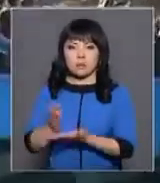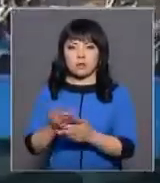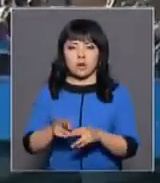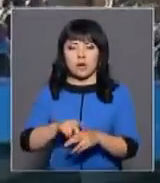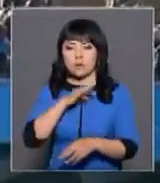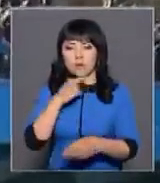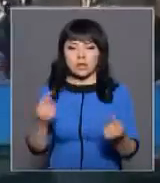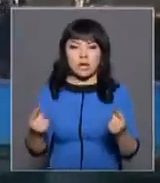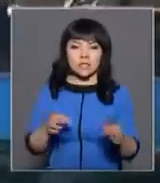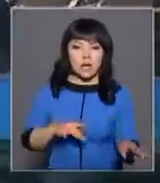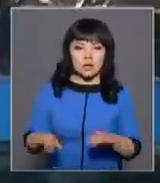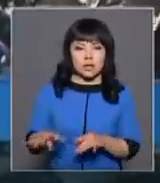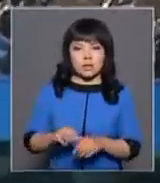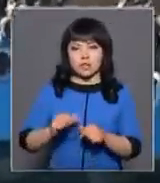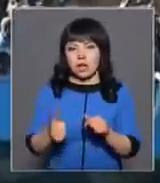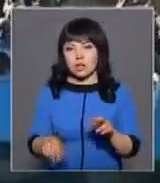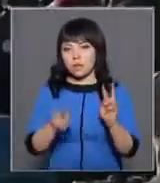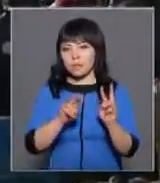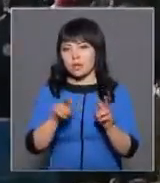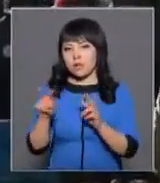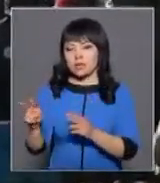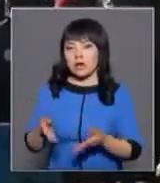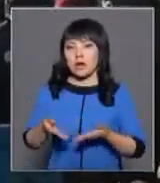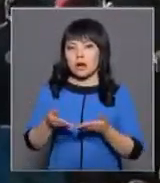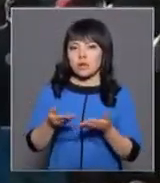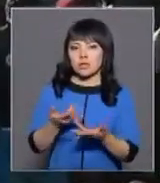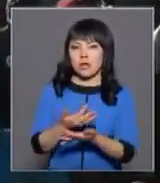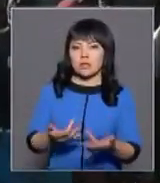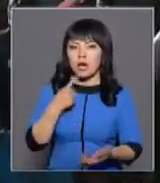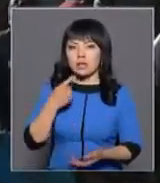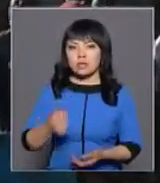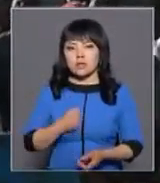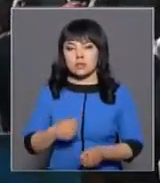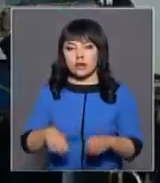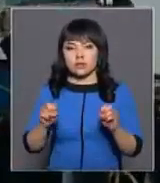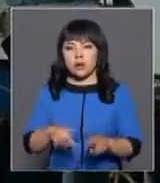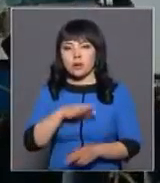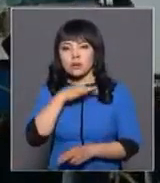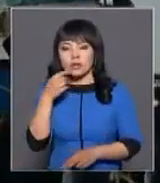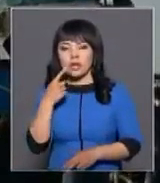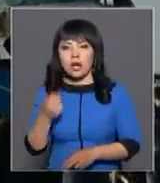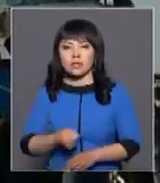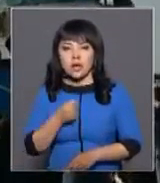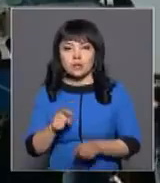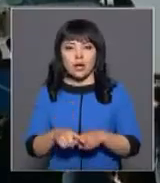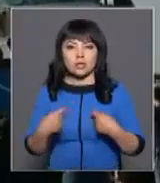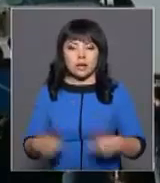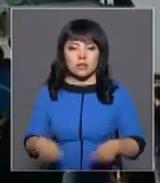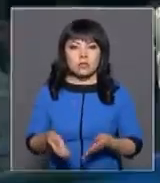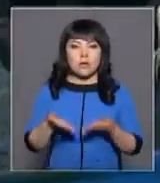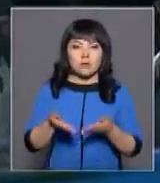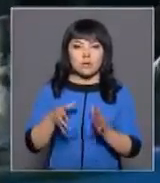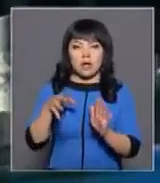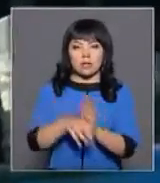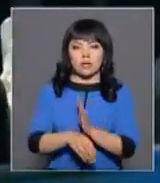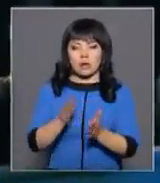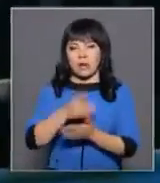ауқымды операцияға жағалау күзетінің қайықтары, әскери теңіз күштерінің қаржы гвардиясы мен сауда кемелері